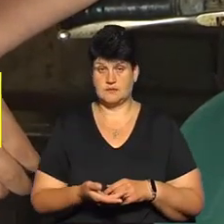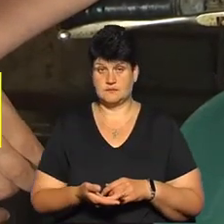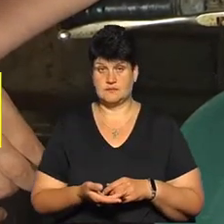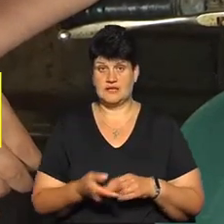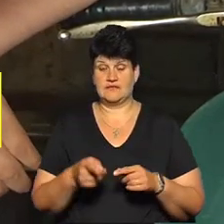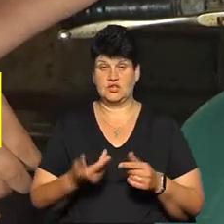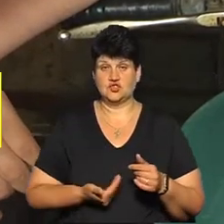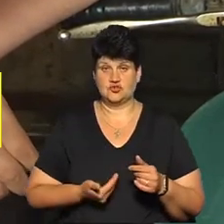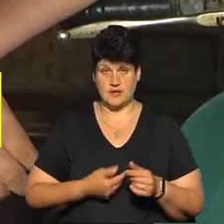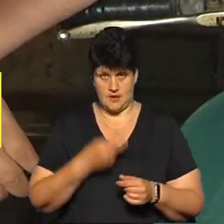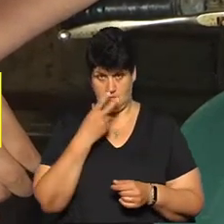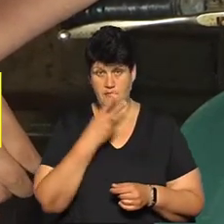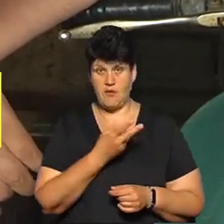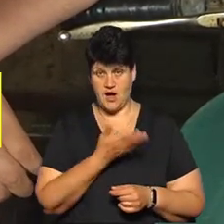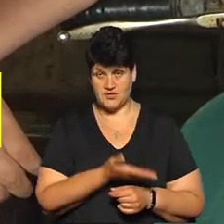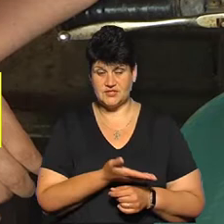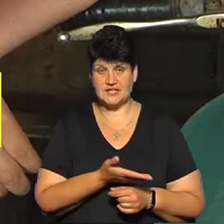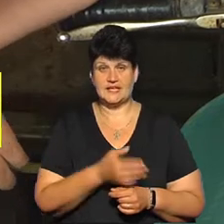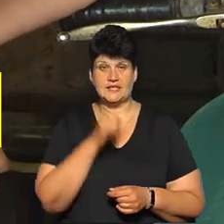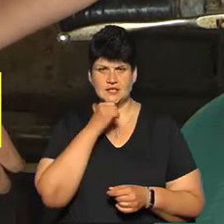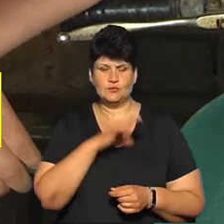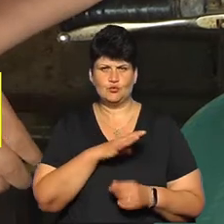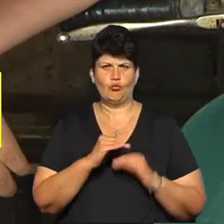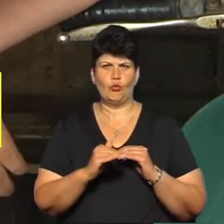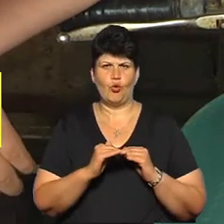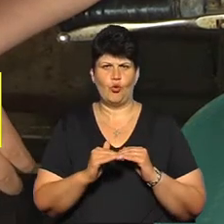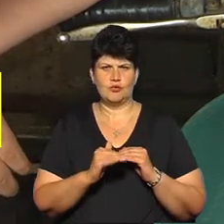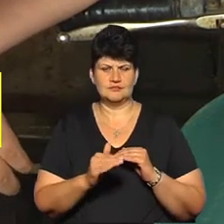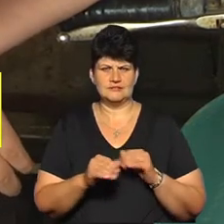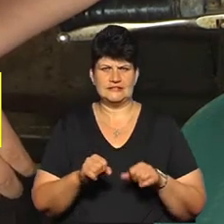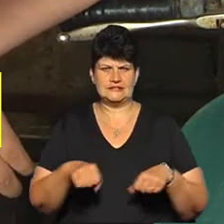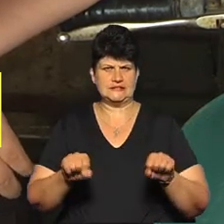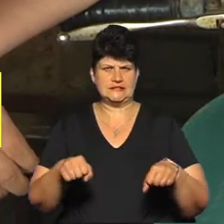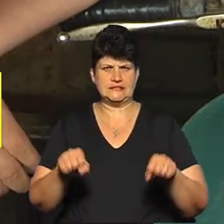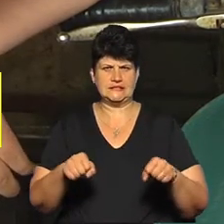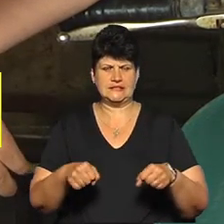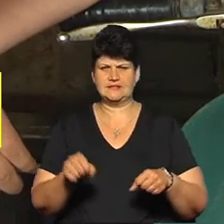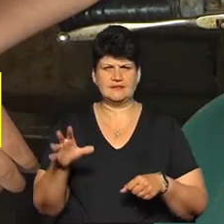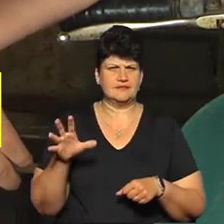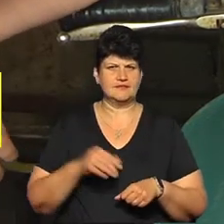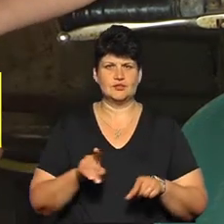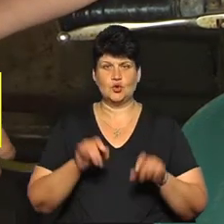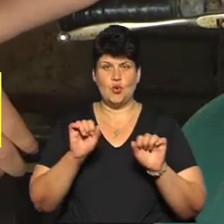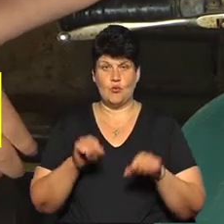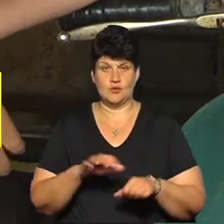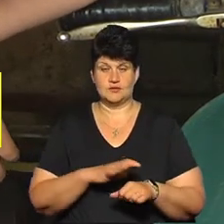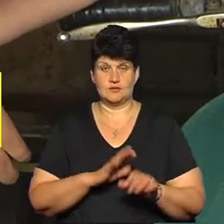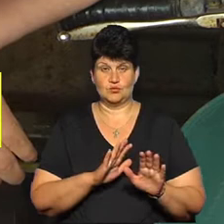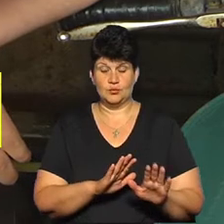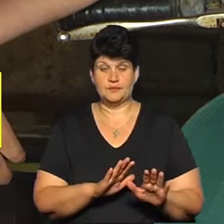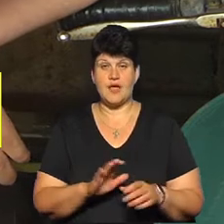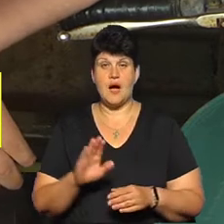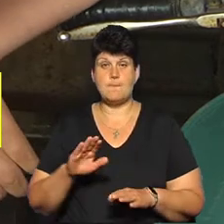Він життя побачив, тому що діду був польовим, він на ньому їздив, так витискав все, що тільки можна було.